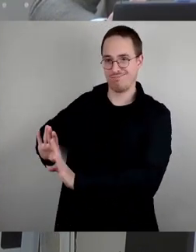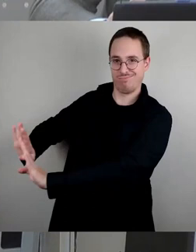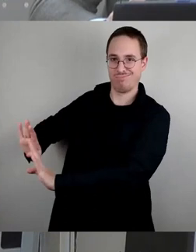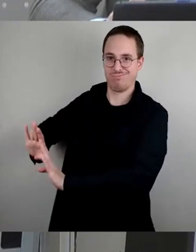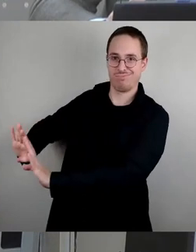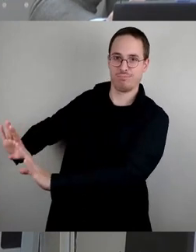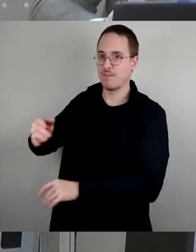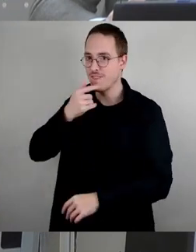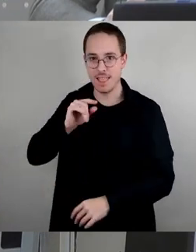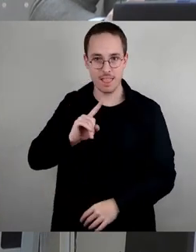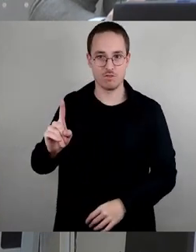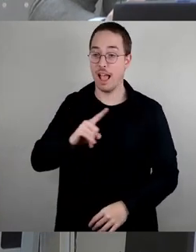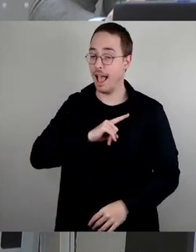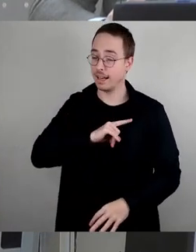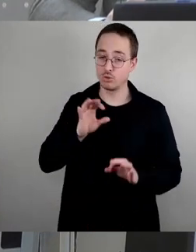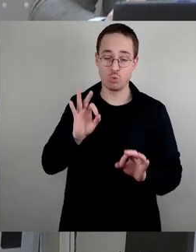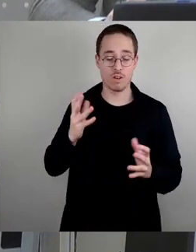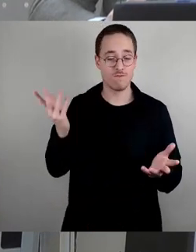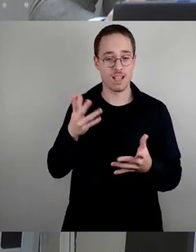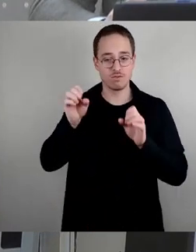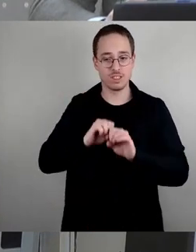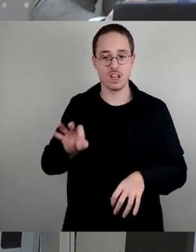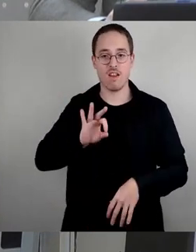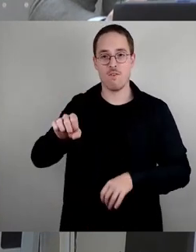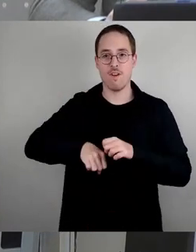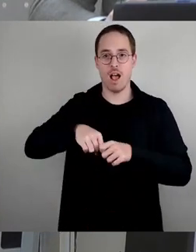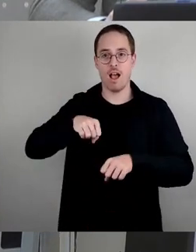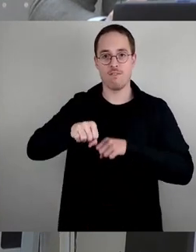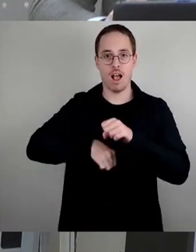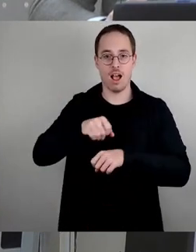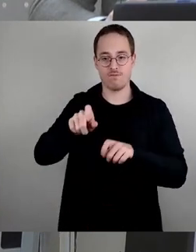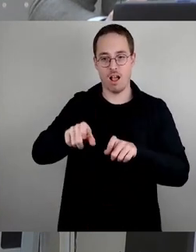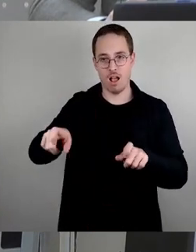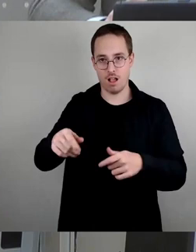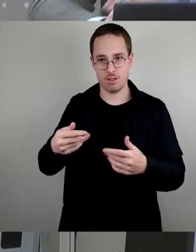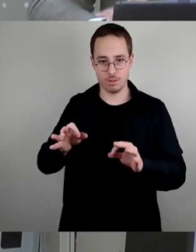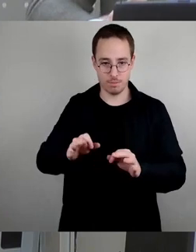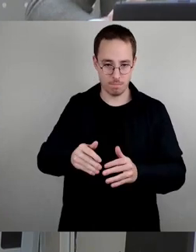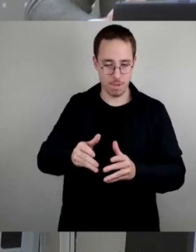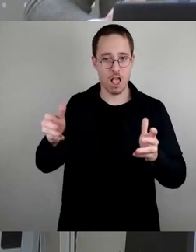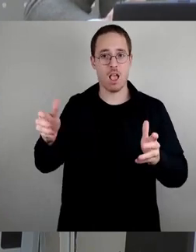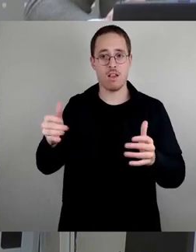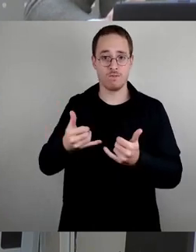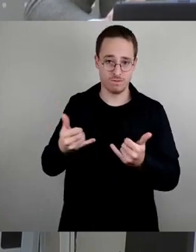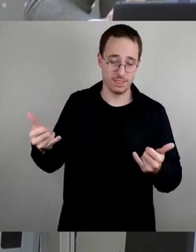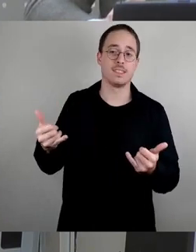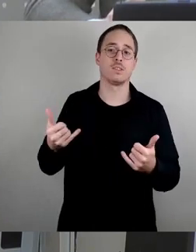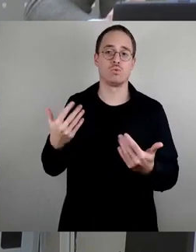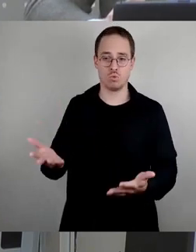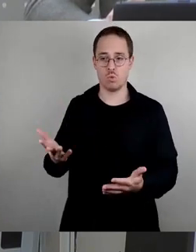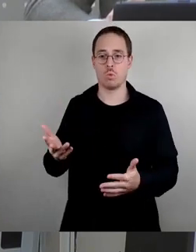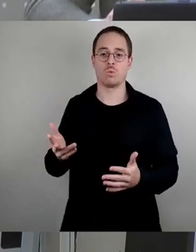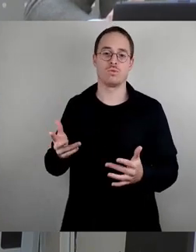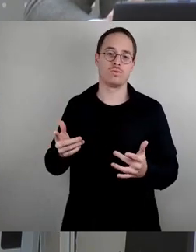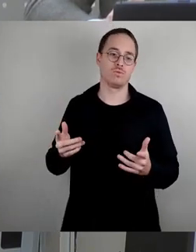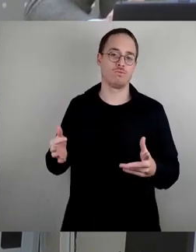es ist eigentlich günstig, das zeigen auch andere Städte, dass es Mischverkehr gibt und im Prinzip nicht der Autofahrer